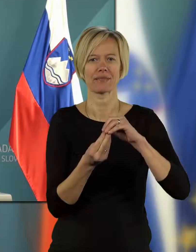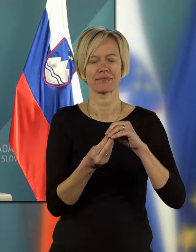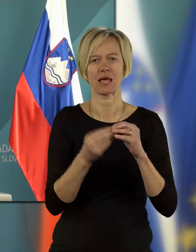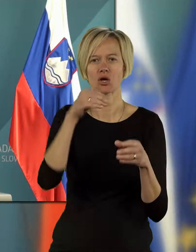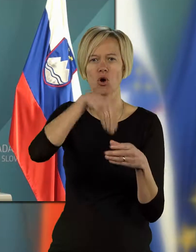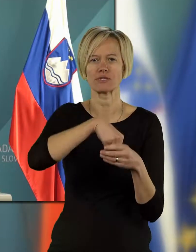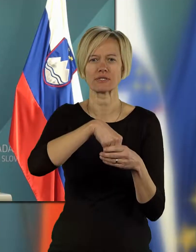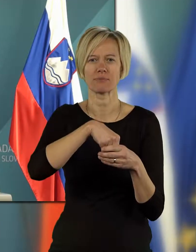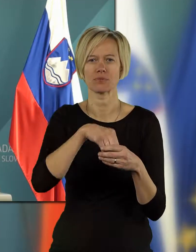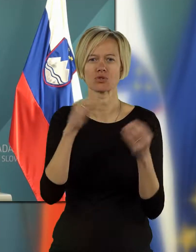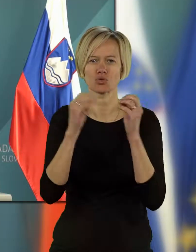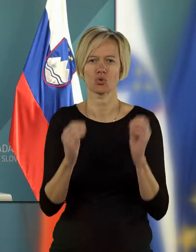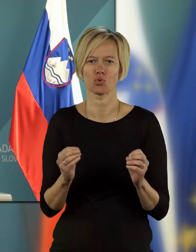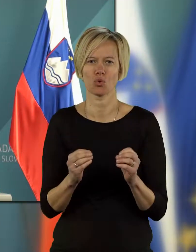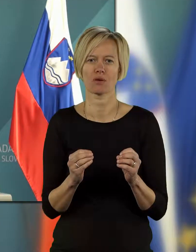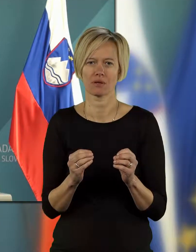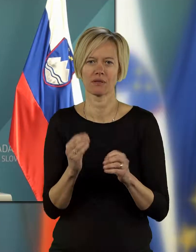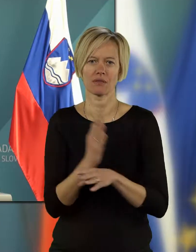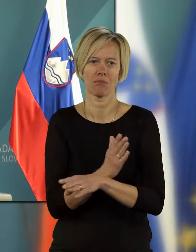zapletenem konceptu strukturnega napora.